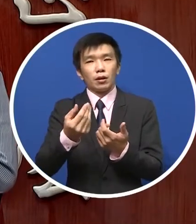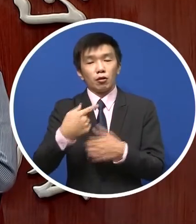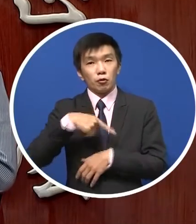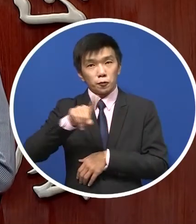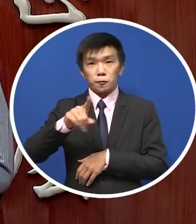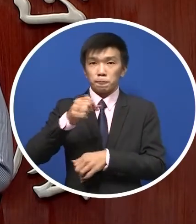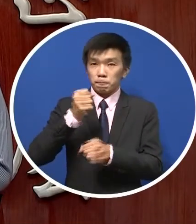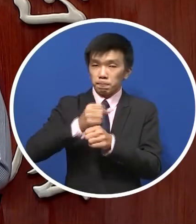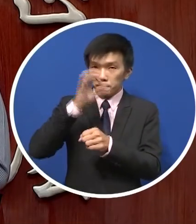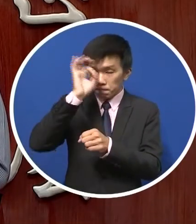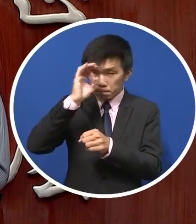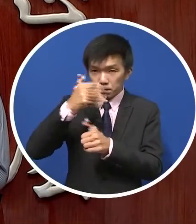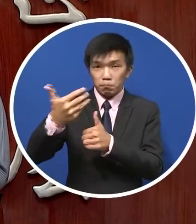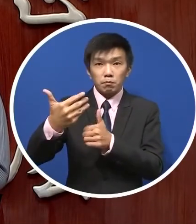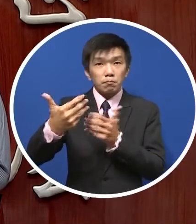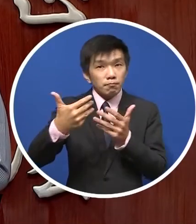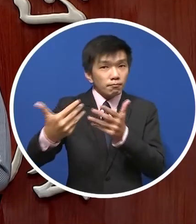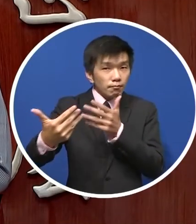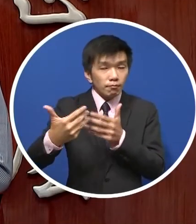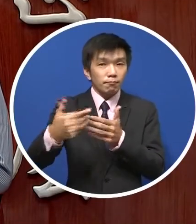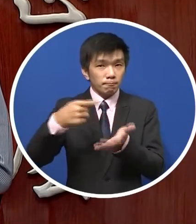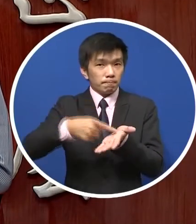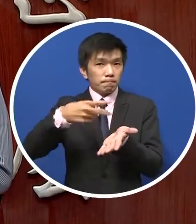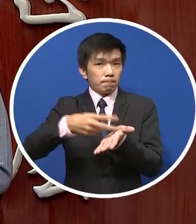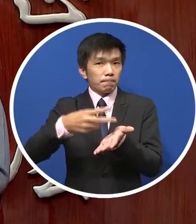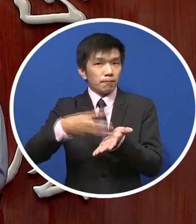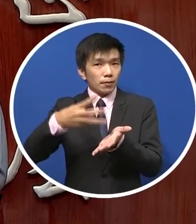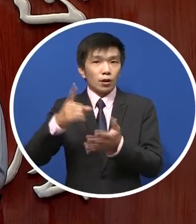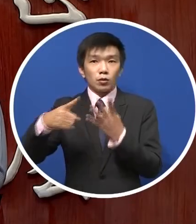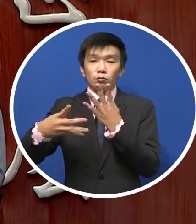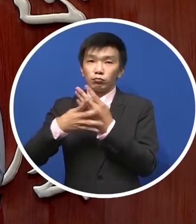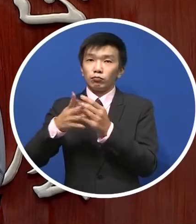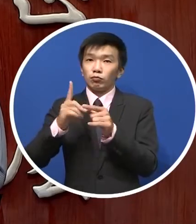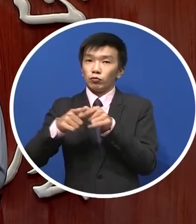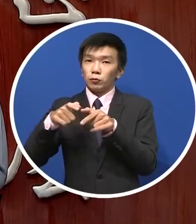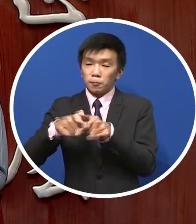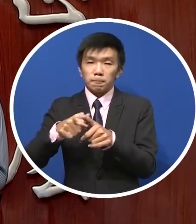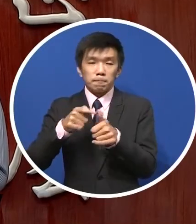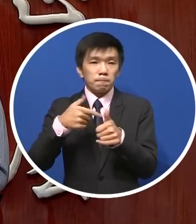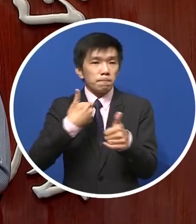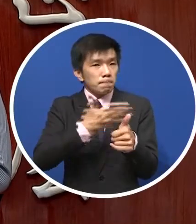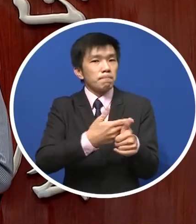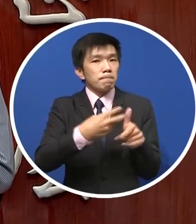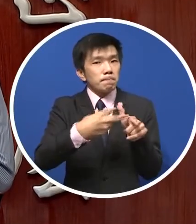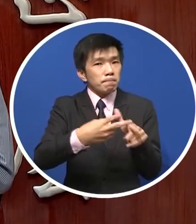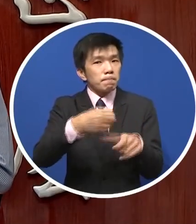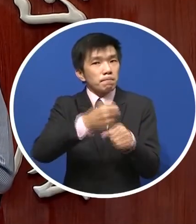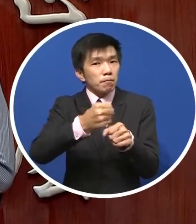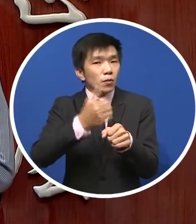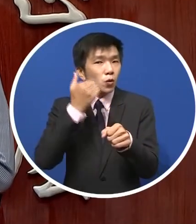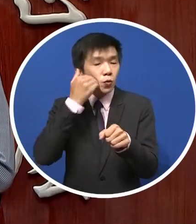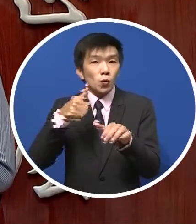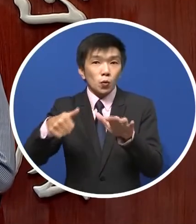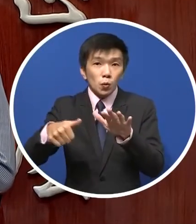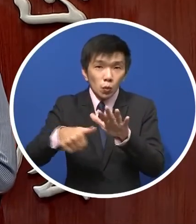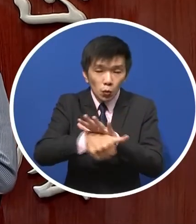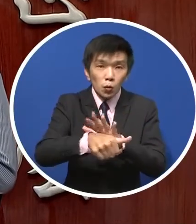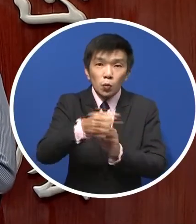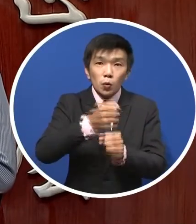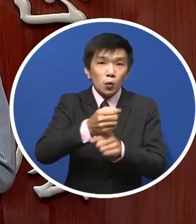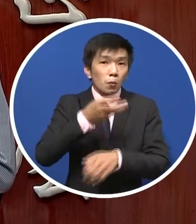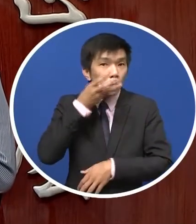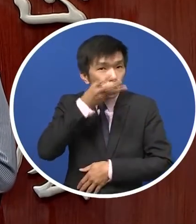询3次，而且透过我们就业机构给他的推荐，推荐成功之后稳定就业3个月，一次发